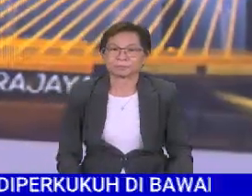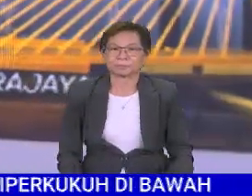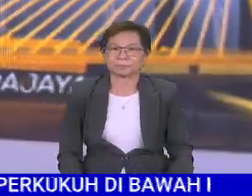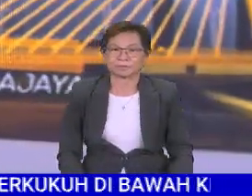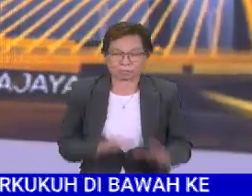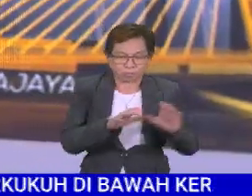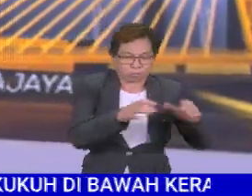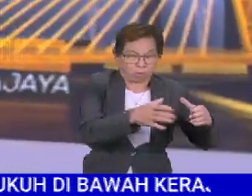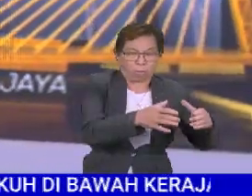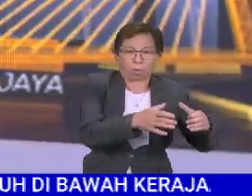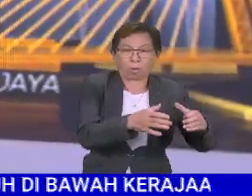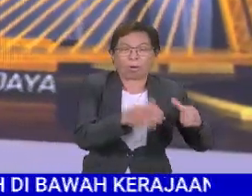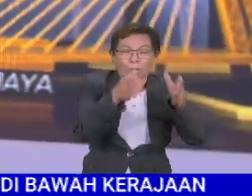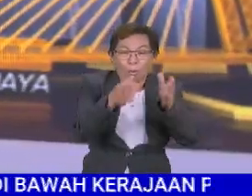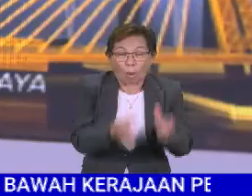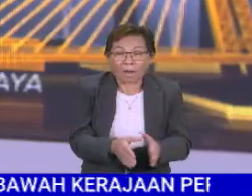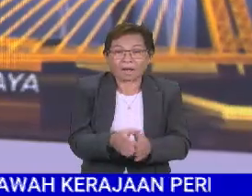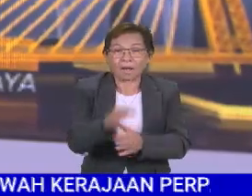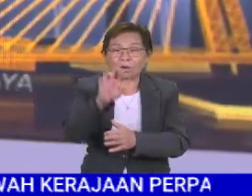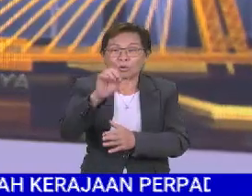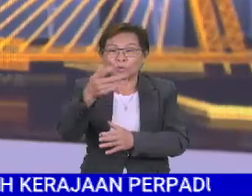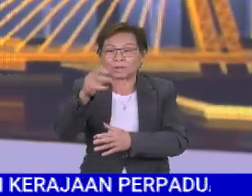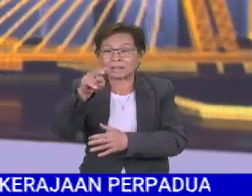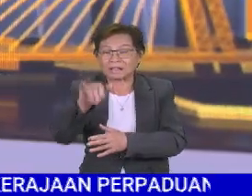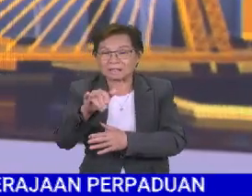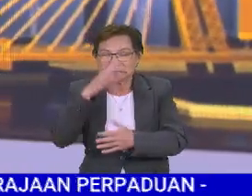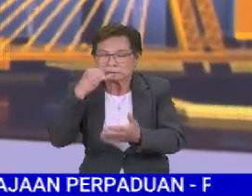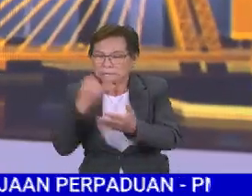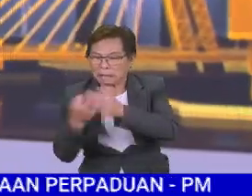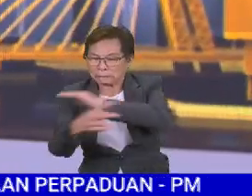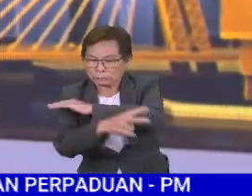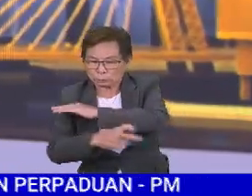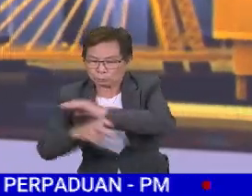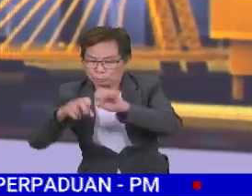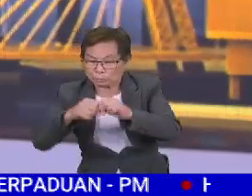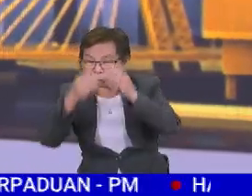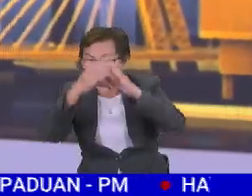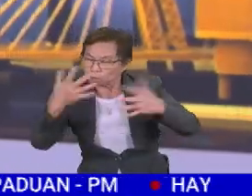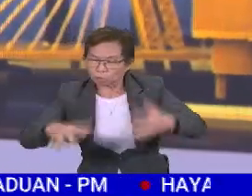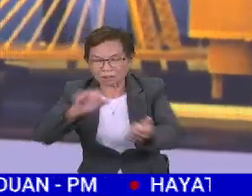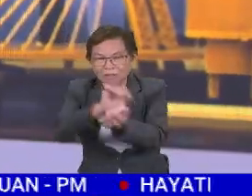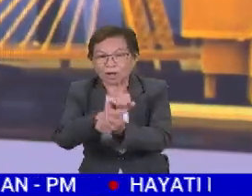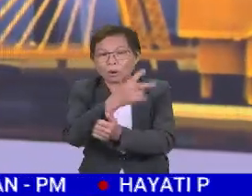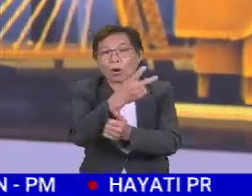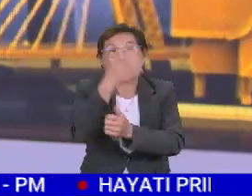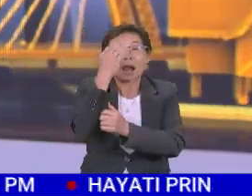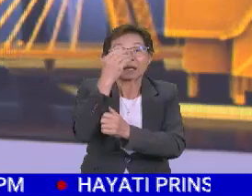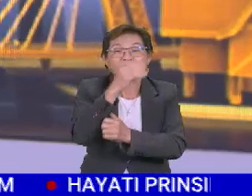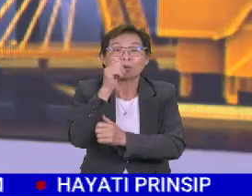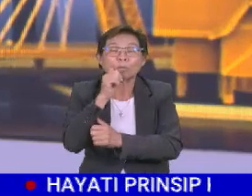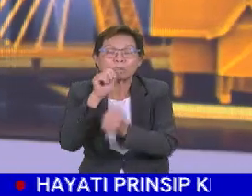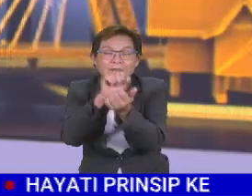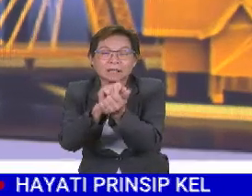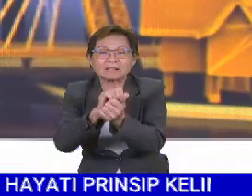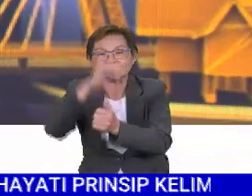sekumpulan warga rohingya yang melakukannya jinayah pecah rumah berjaya di berkas Diulangi dan 2 wanita dicegob dalam serban